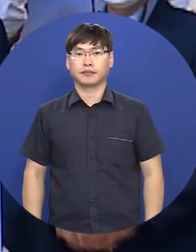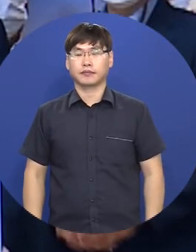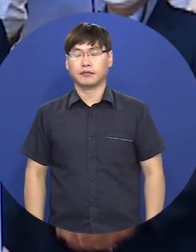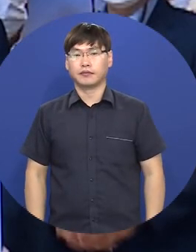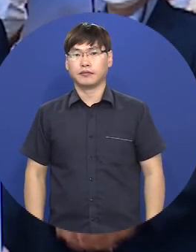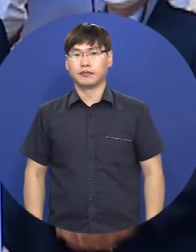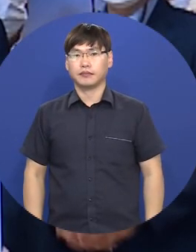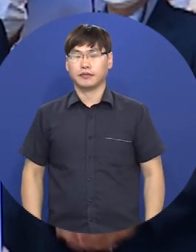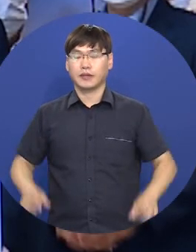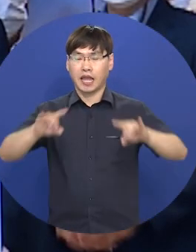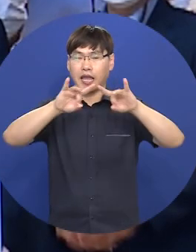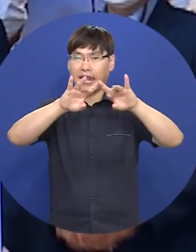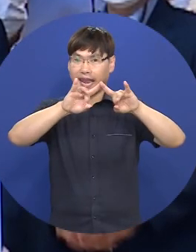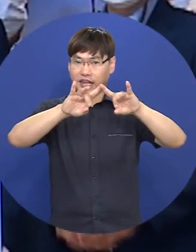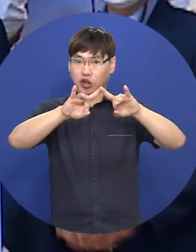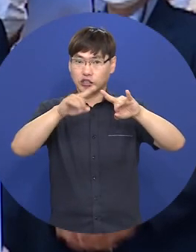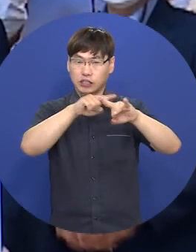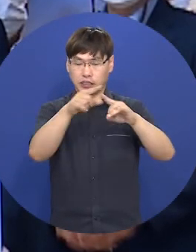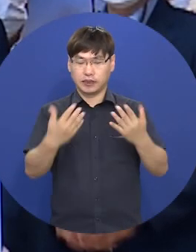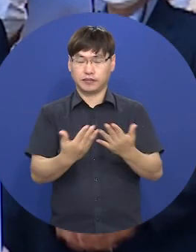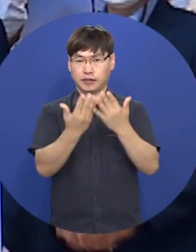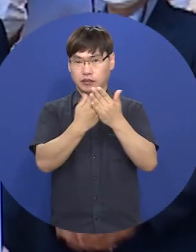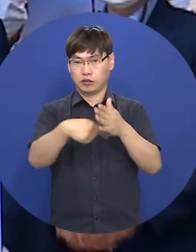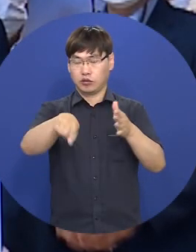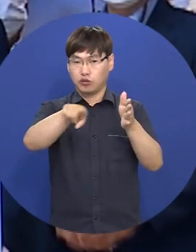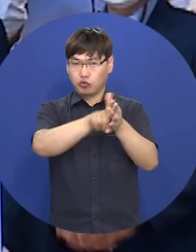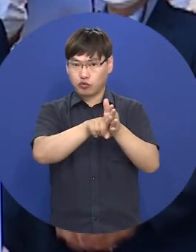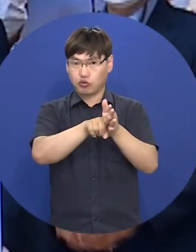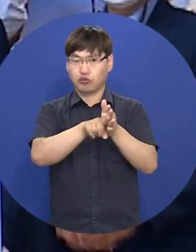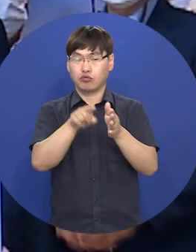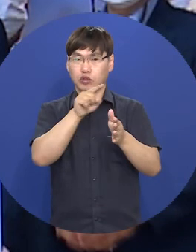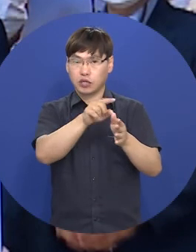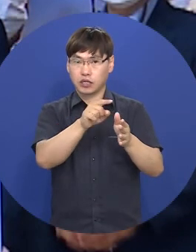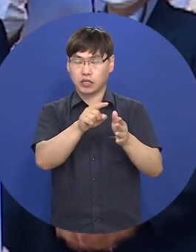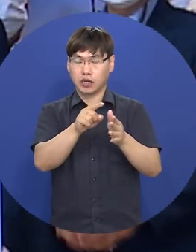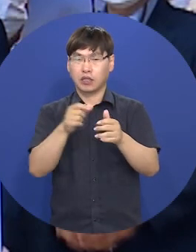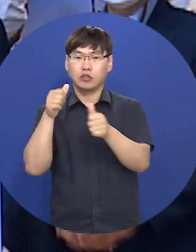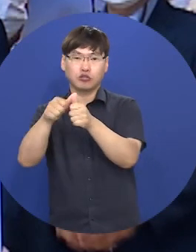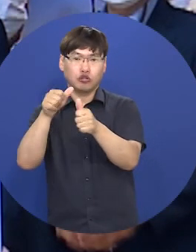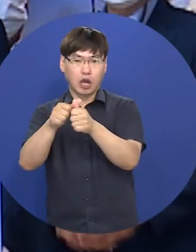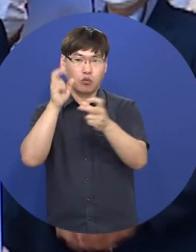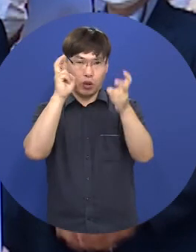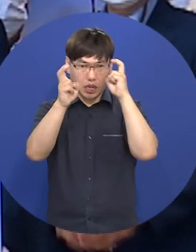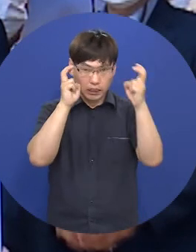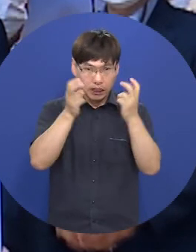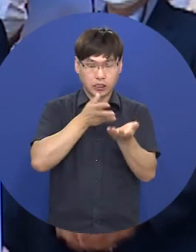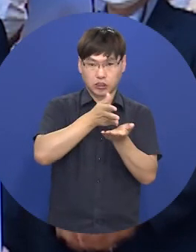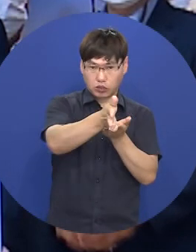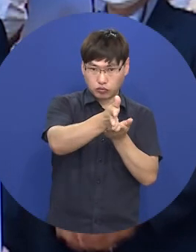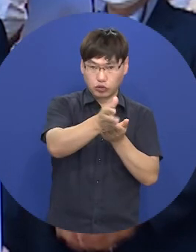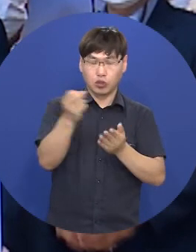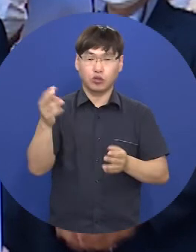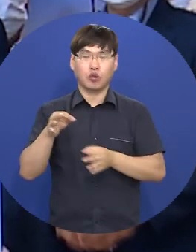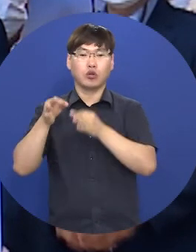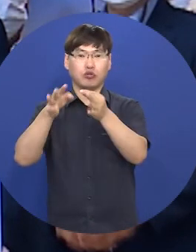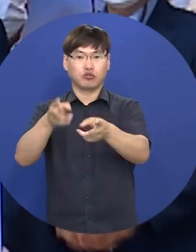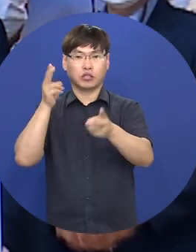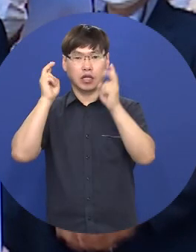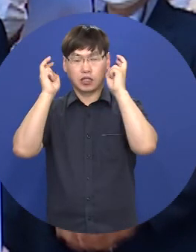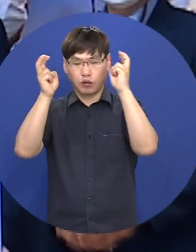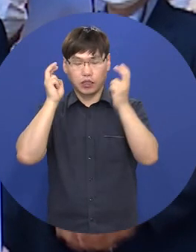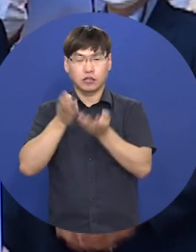우리 구는 고효율 친환경적 에너지 발전을 위해 에너지 종합 컨설팅 기업 UVC, 투자 개발 전문